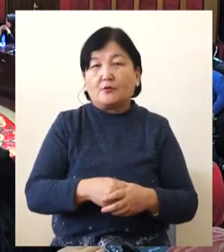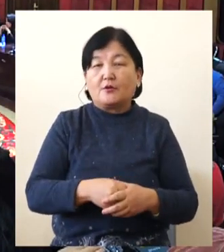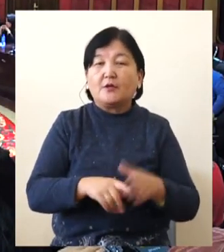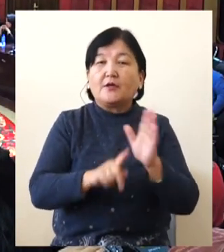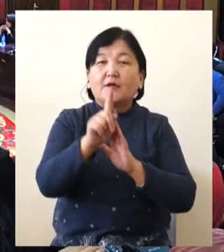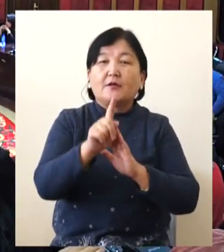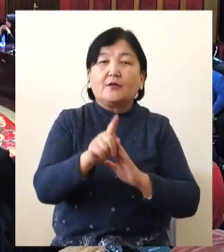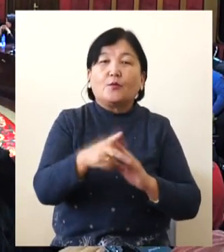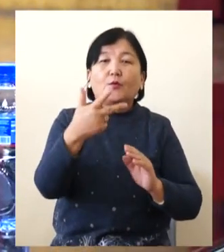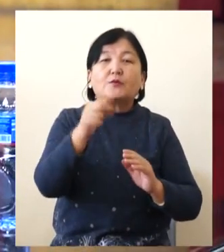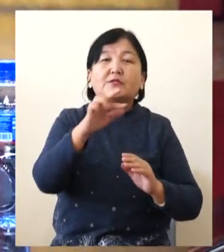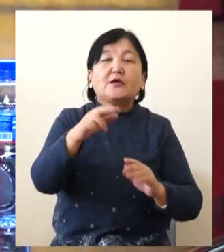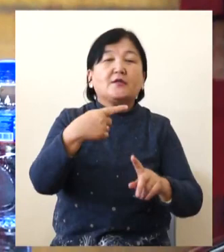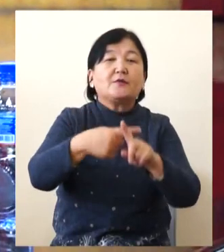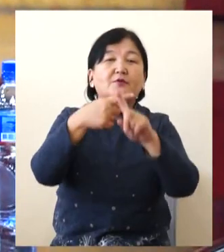тэндээ хүрч.